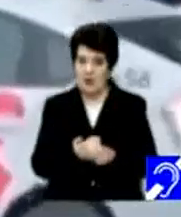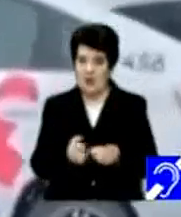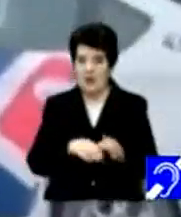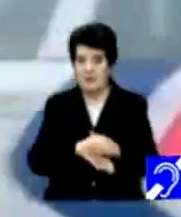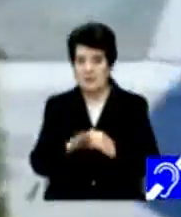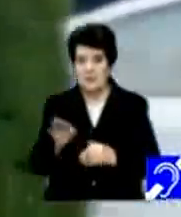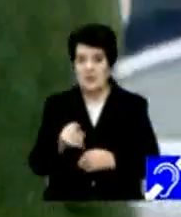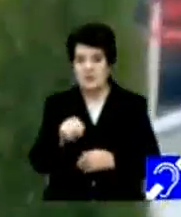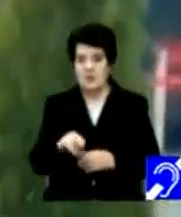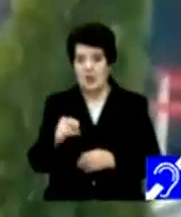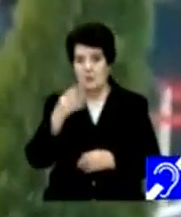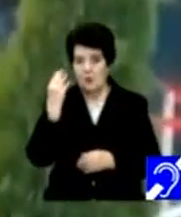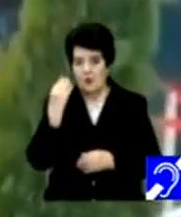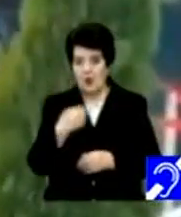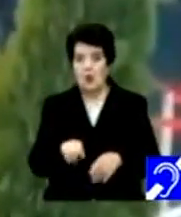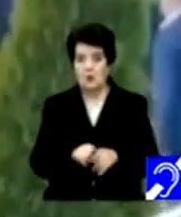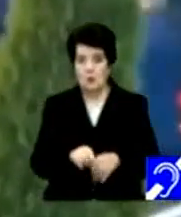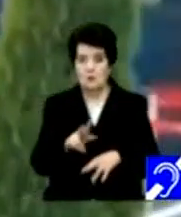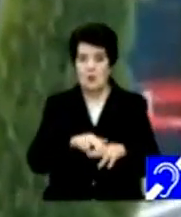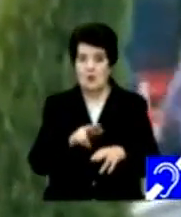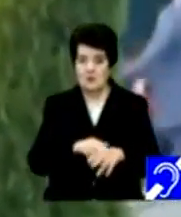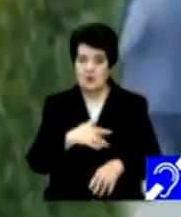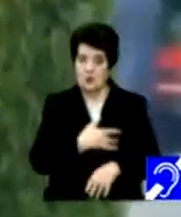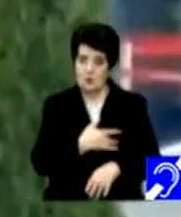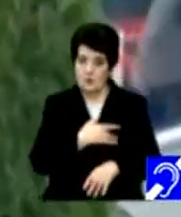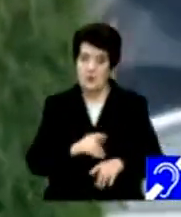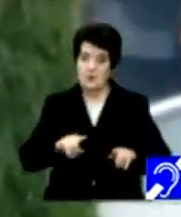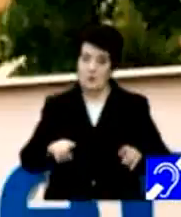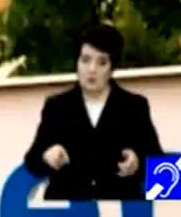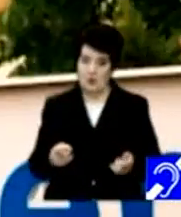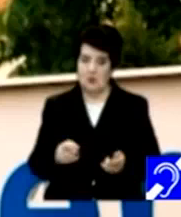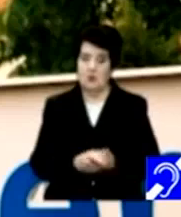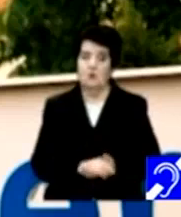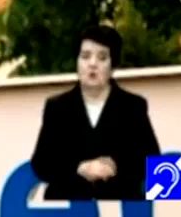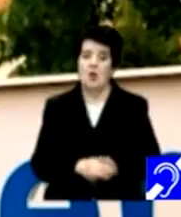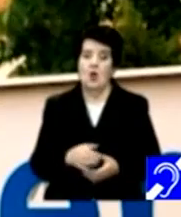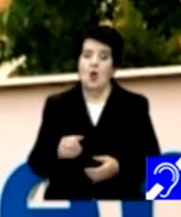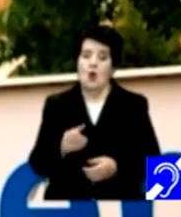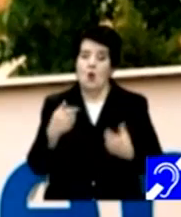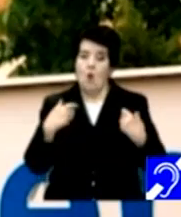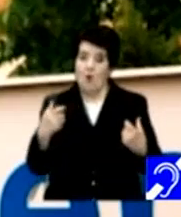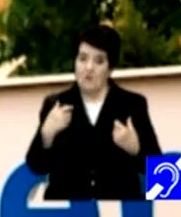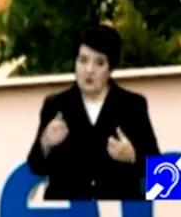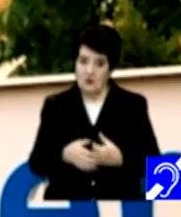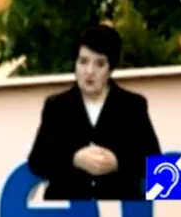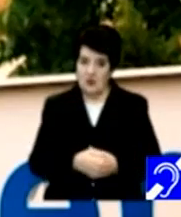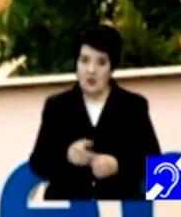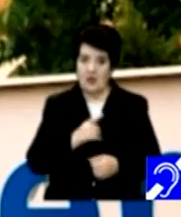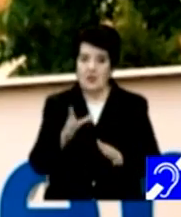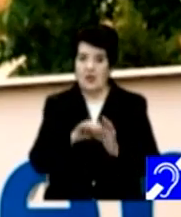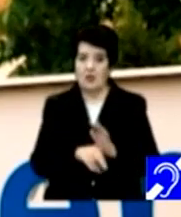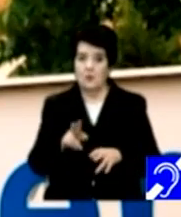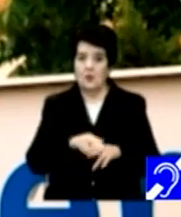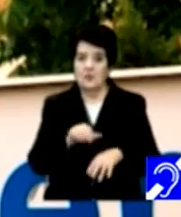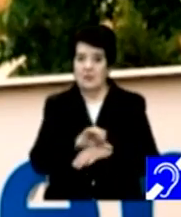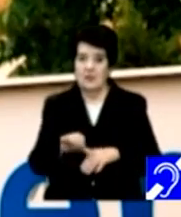să plece din Republica Moldova. Toți polițiștii suspecți au fost reținuți. Ofițerii Direcției Inspecție efectiv din cadrul Poliției